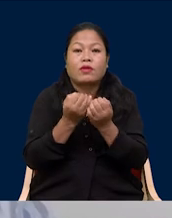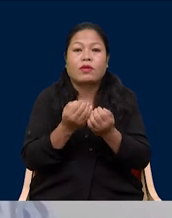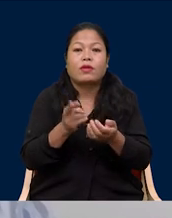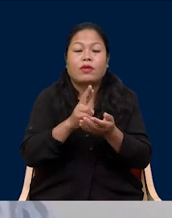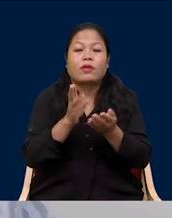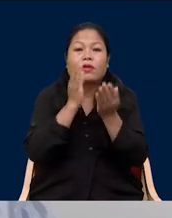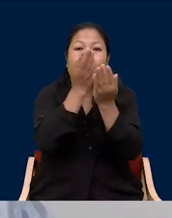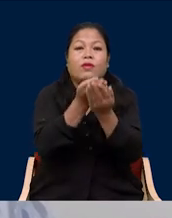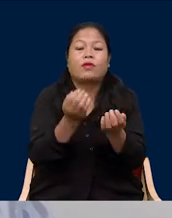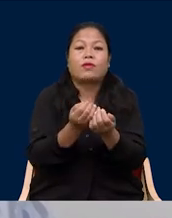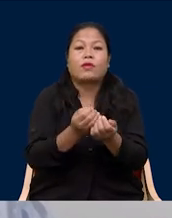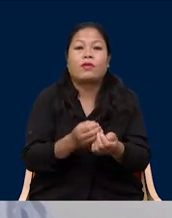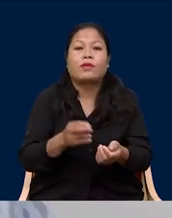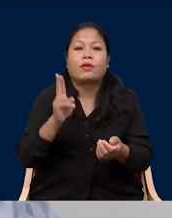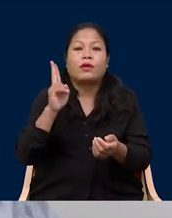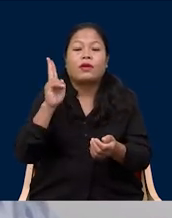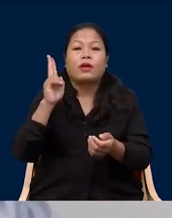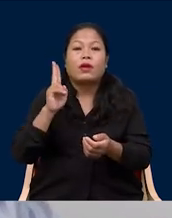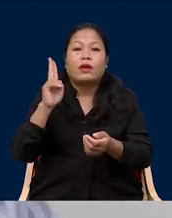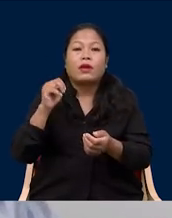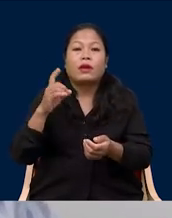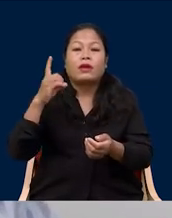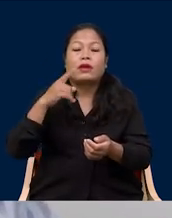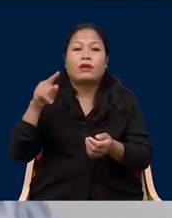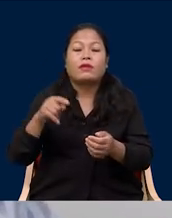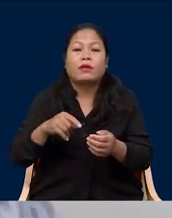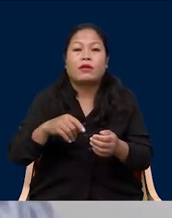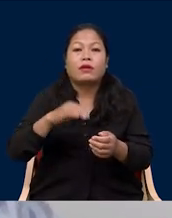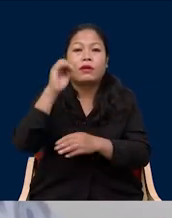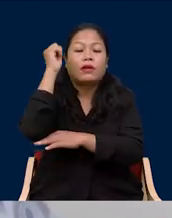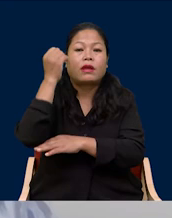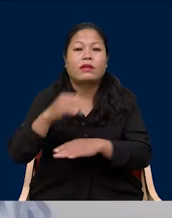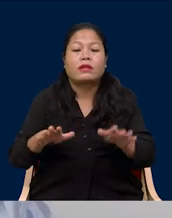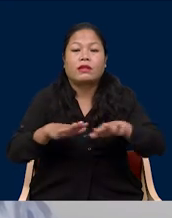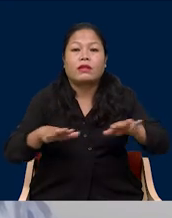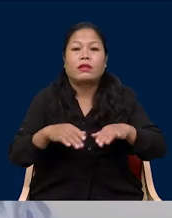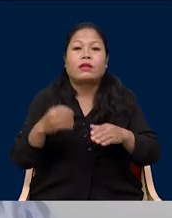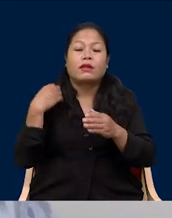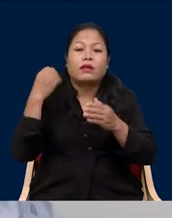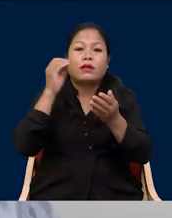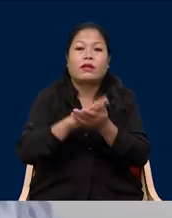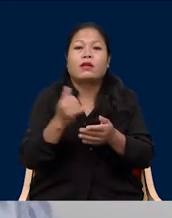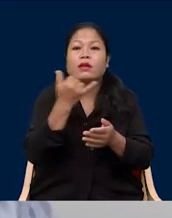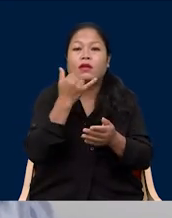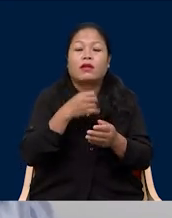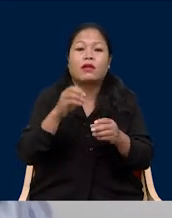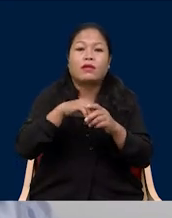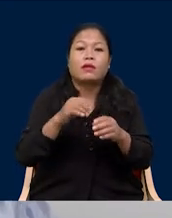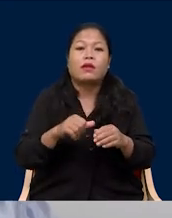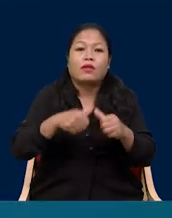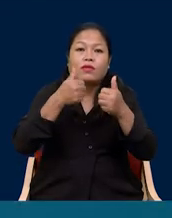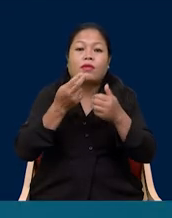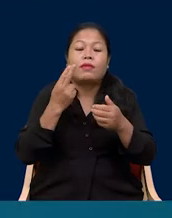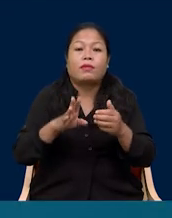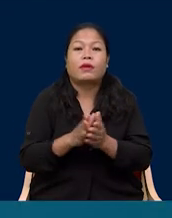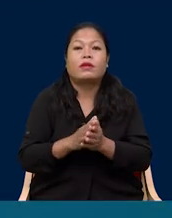ट्रिपलसीमा बुझाइएका केही डकुमेन्टहरू पनि छन् जस्तो एनडिसी दोस्रो राष्ट्रिय निर्धारित योगदान भन्ने छ त्यसमा पनि हामीले लैङ्गिक